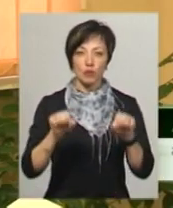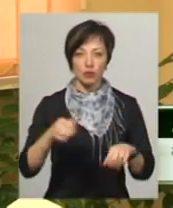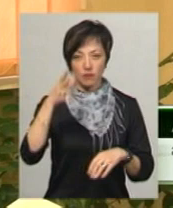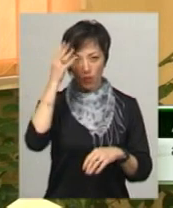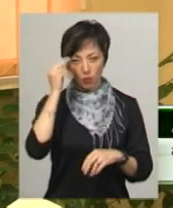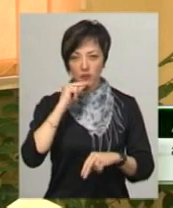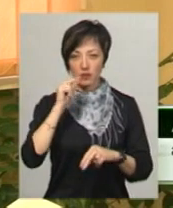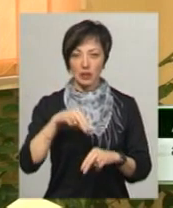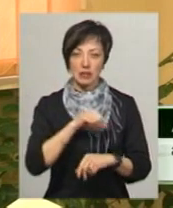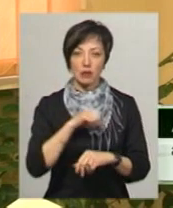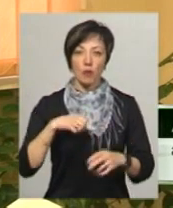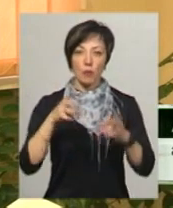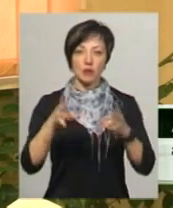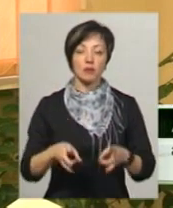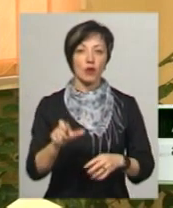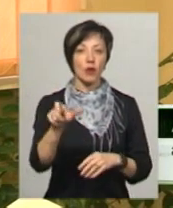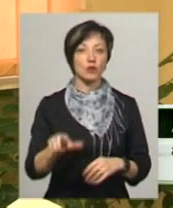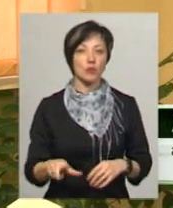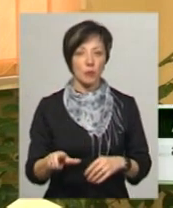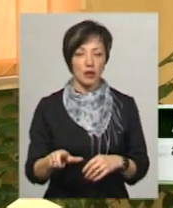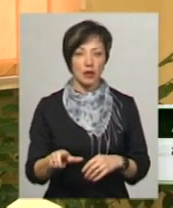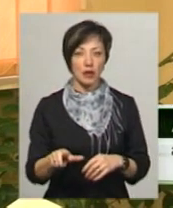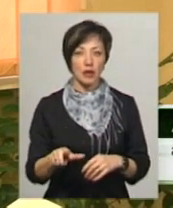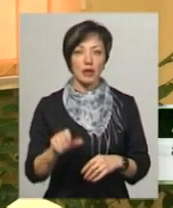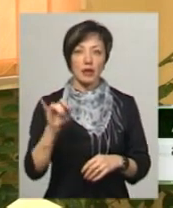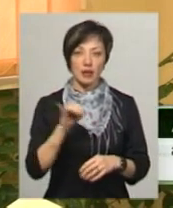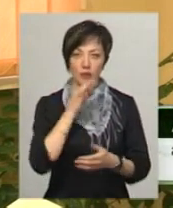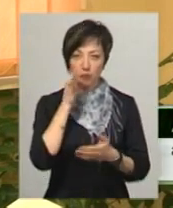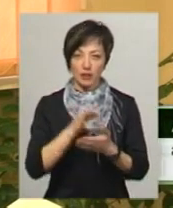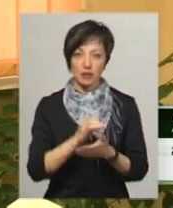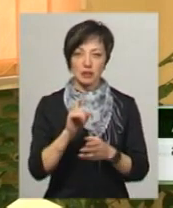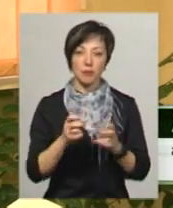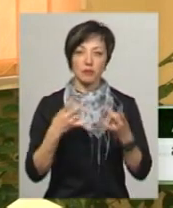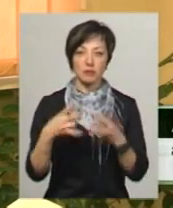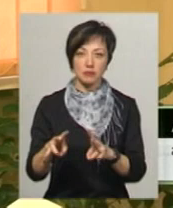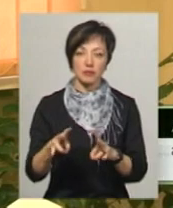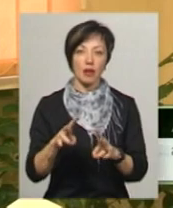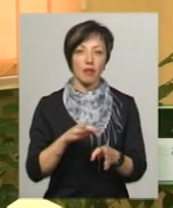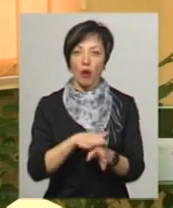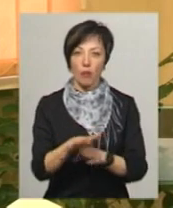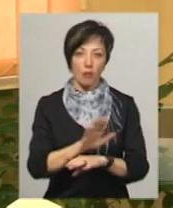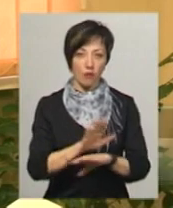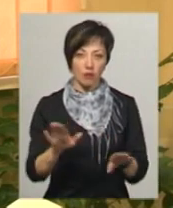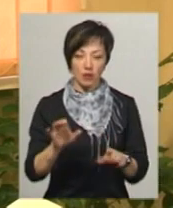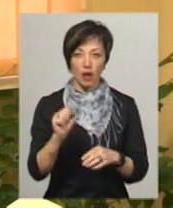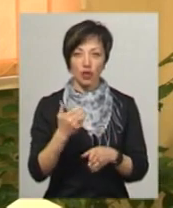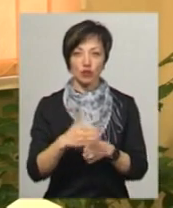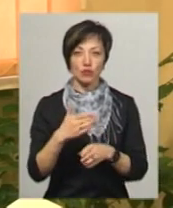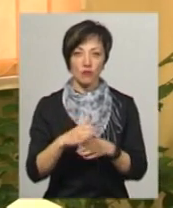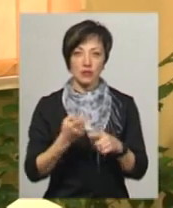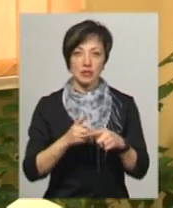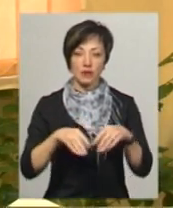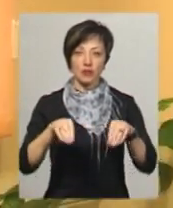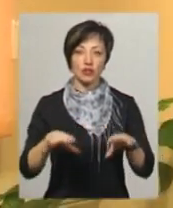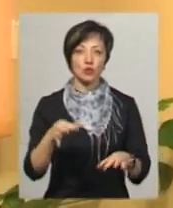тоді вина самої потерпілої особи. Тобто і відповідальність за заподіяну шкоду буде не повна, а частково. Це вже буде